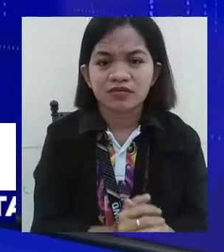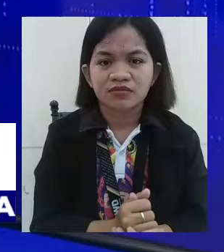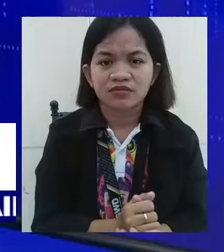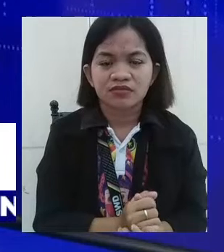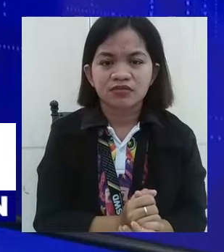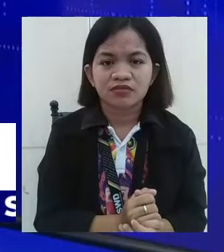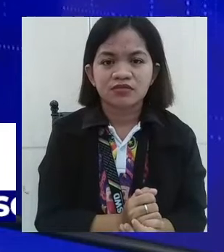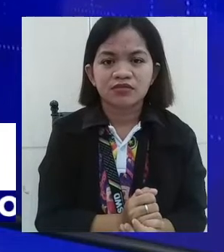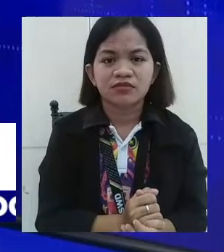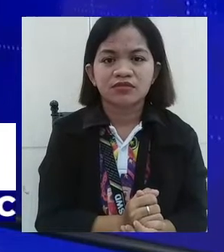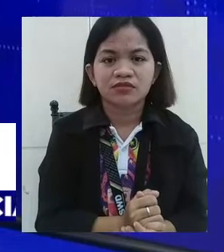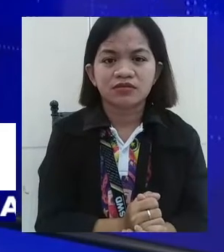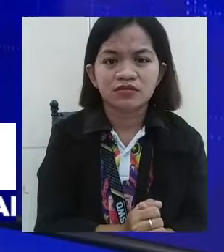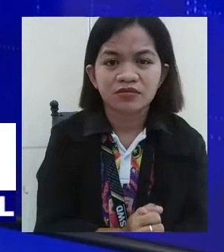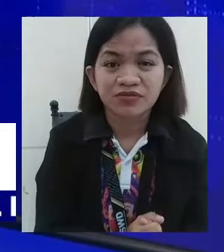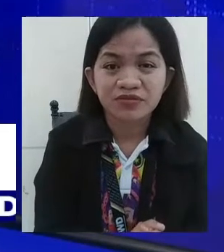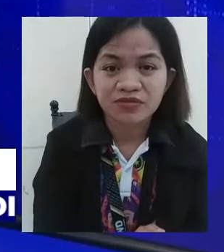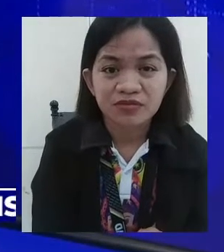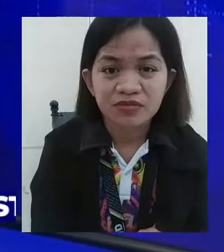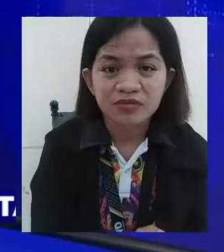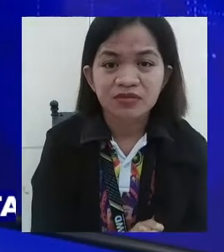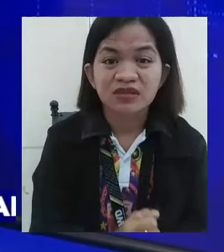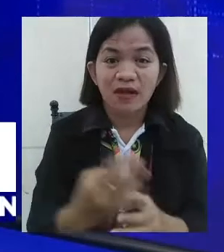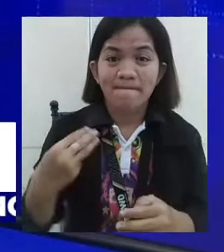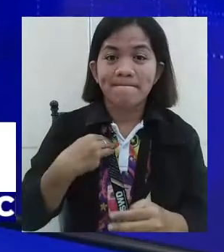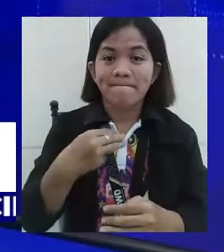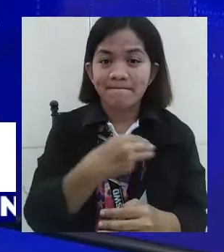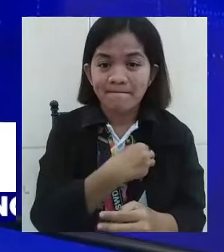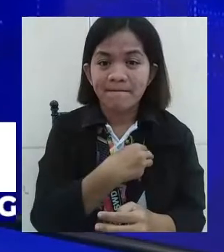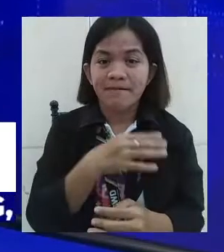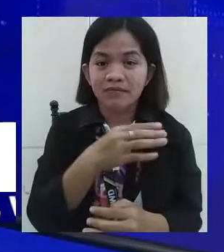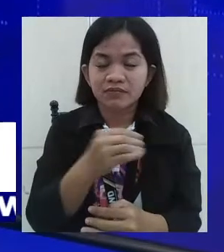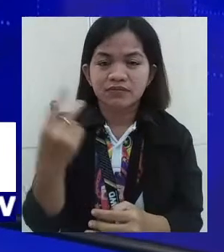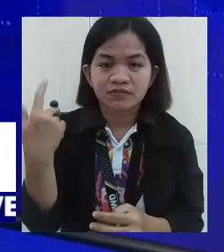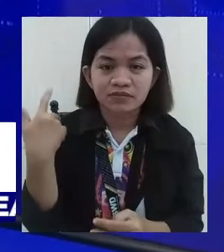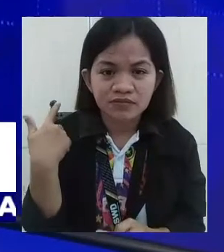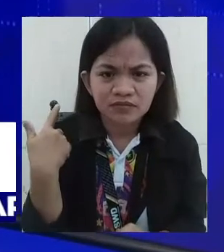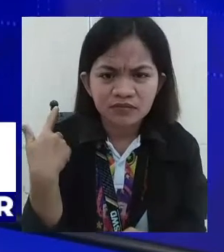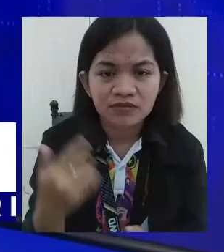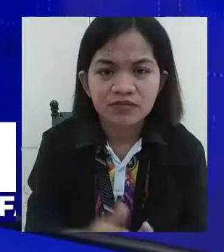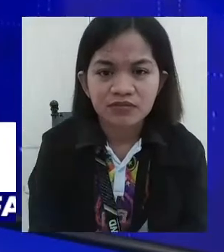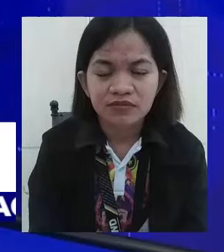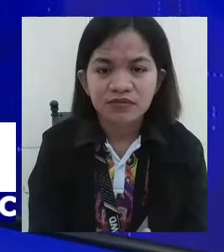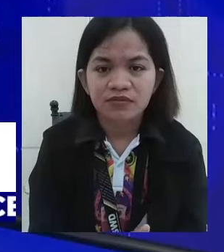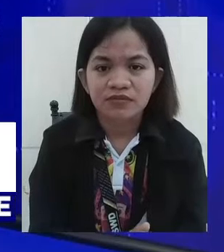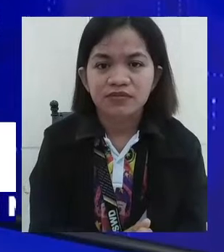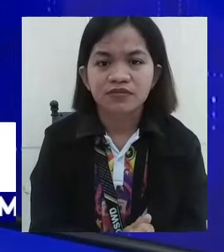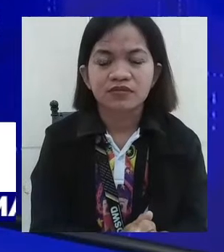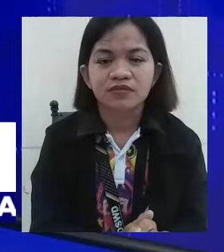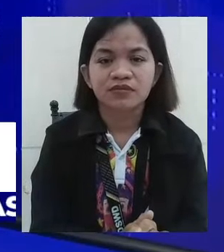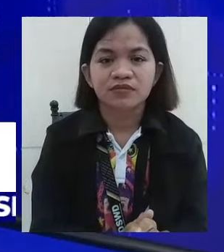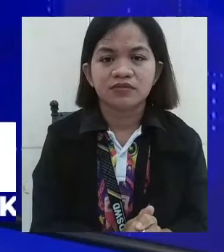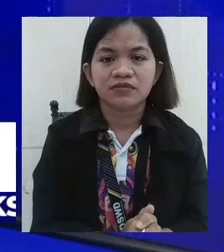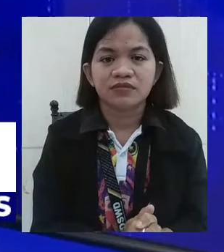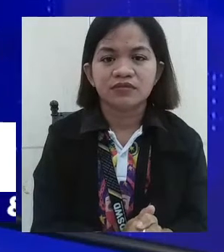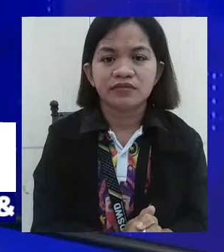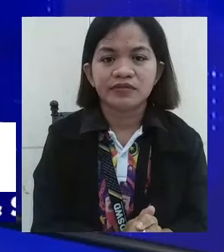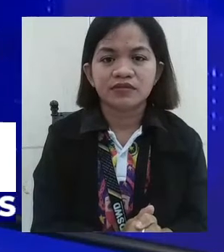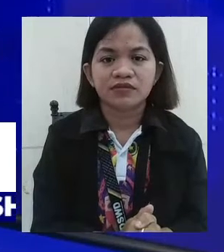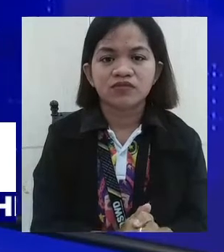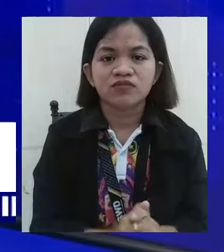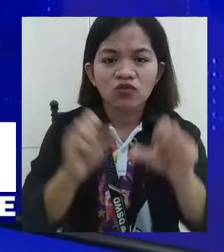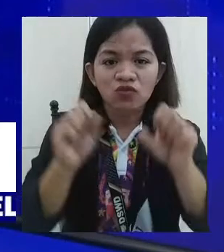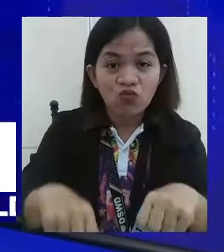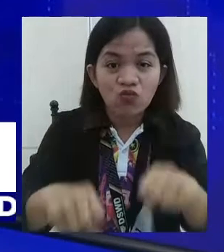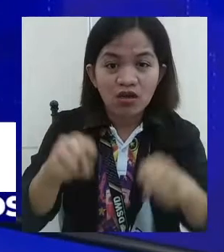ng miyembro din ng RCDA ang Department of Health. So, pupwede nilang matugunan